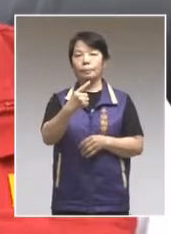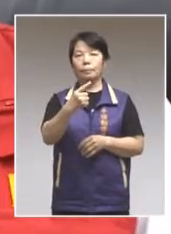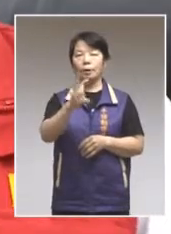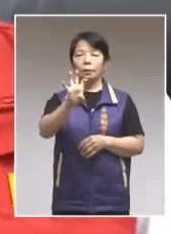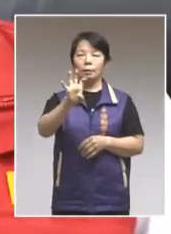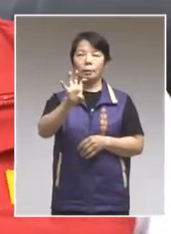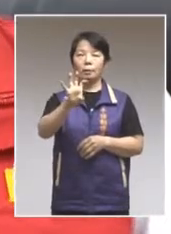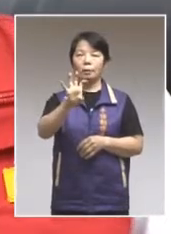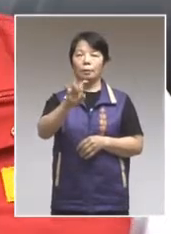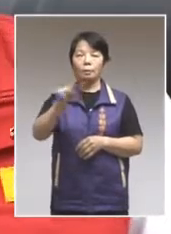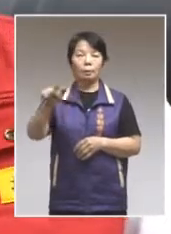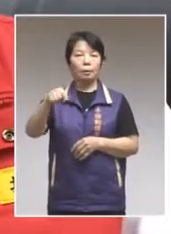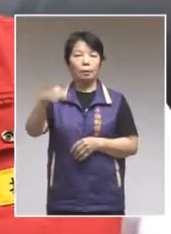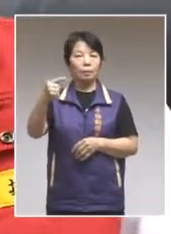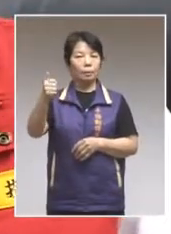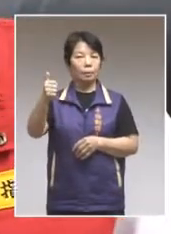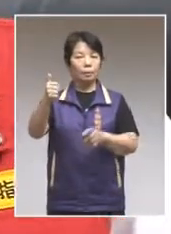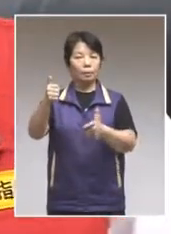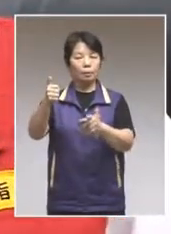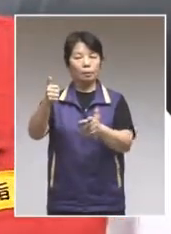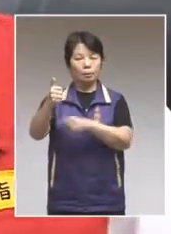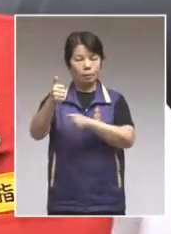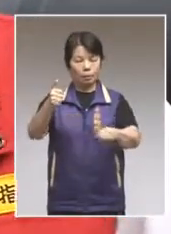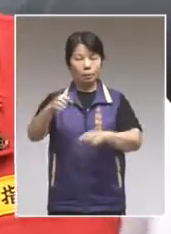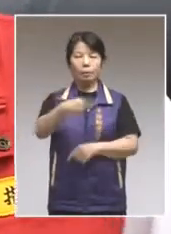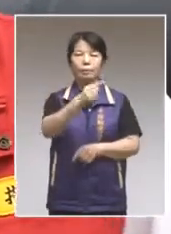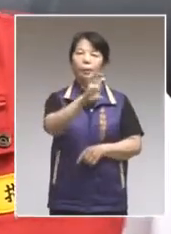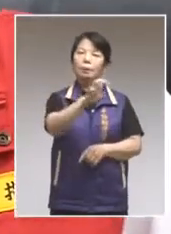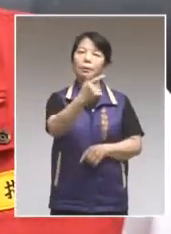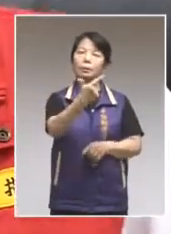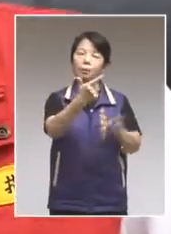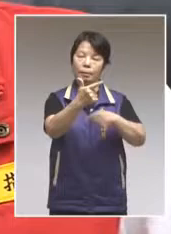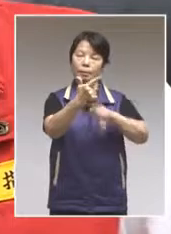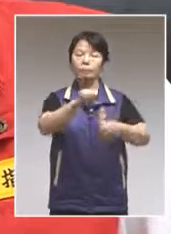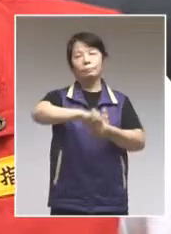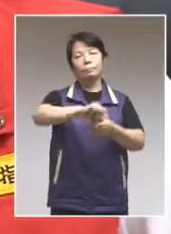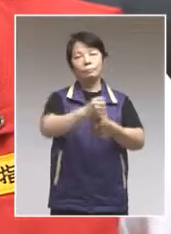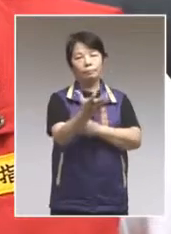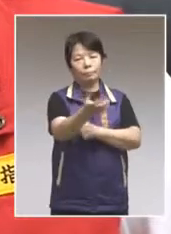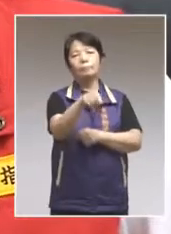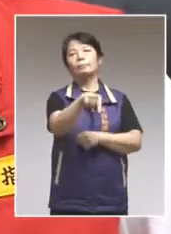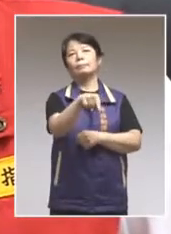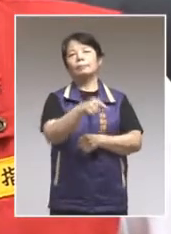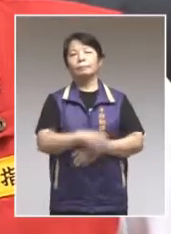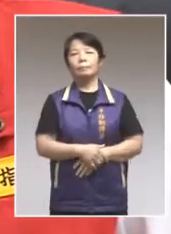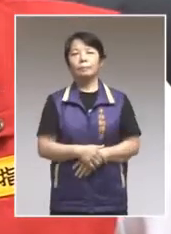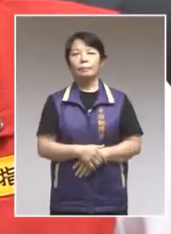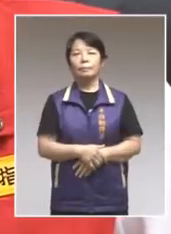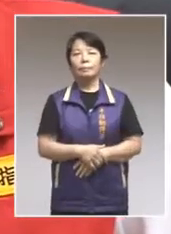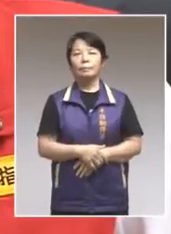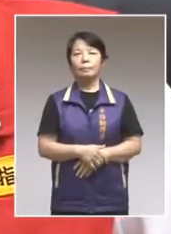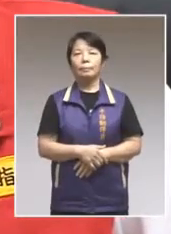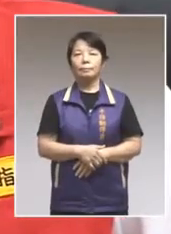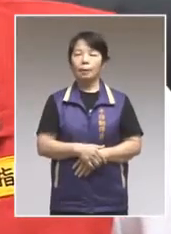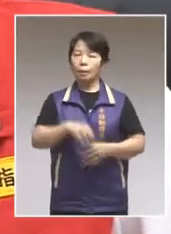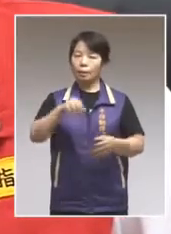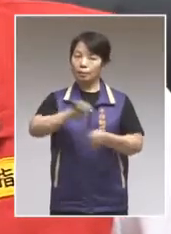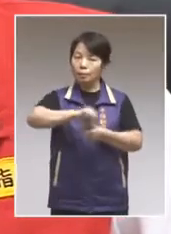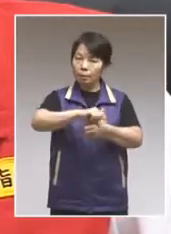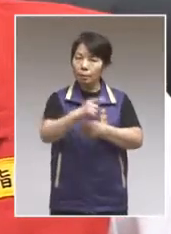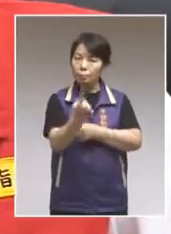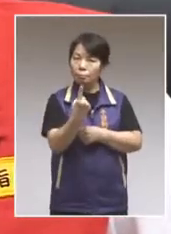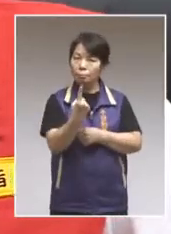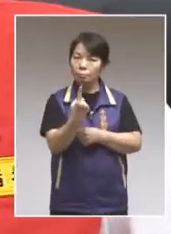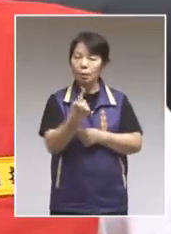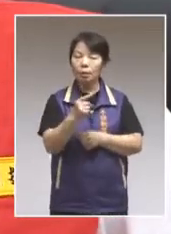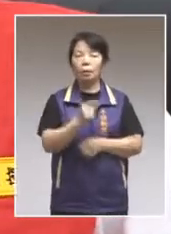140例到150例左右，146例是增加最多的啊。那它增加的来源最多的在哪里